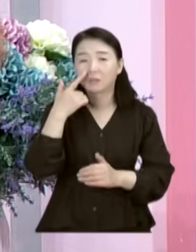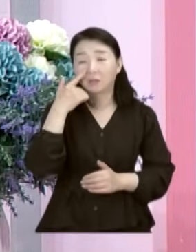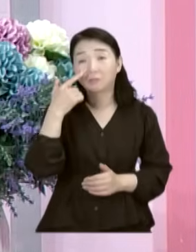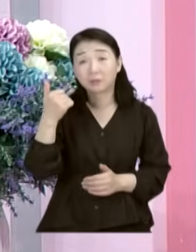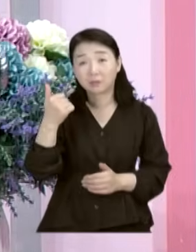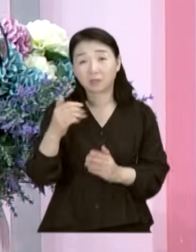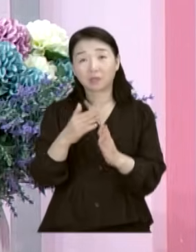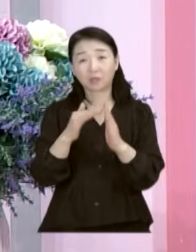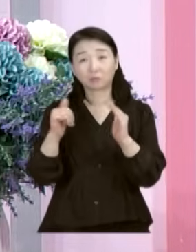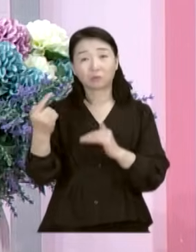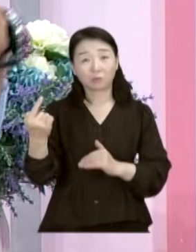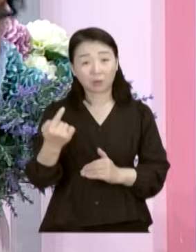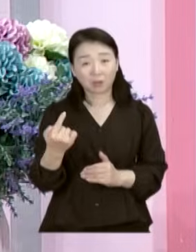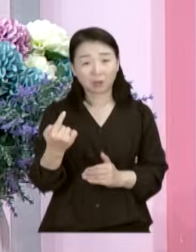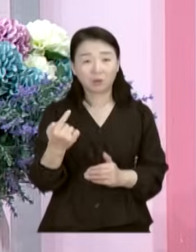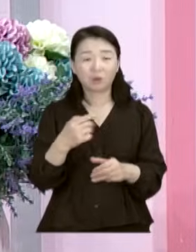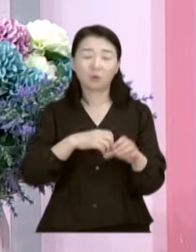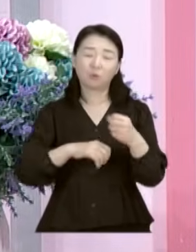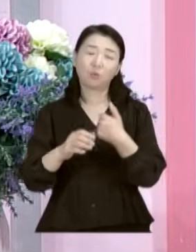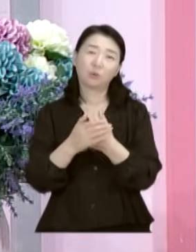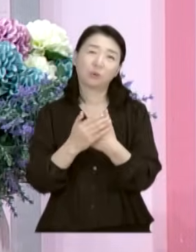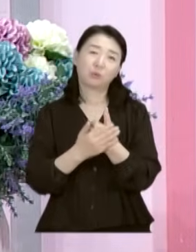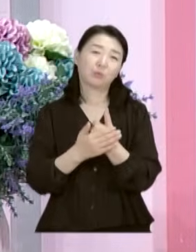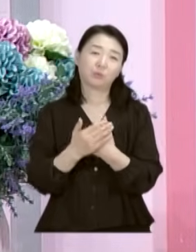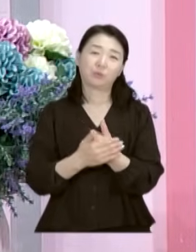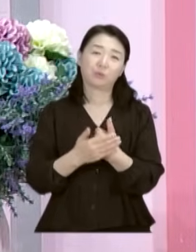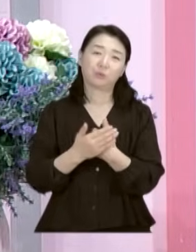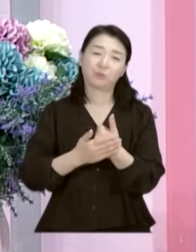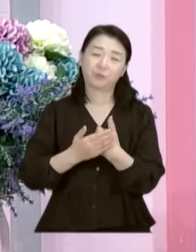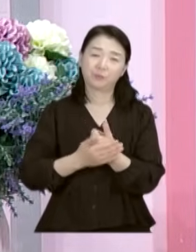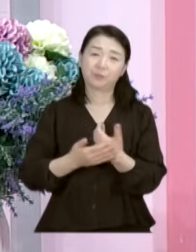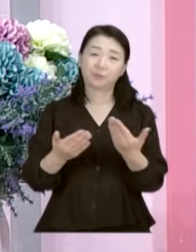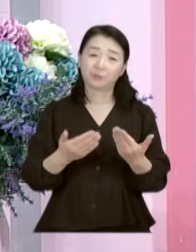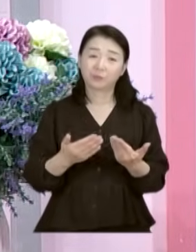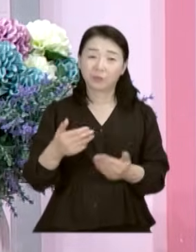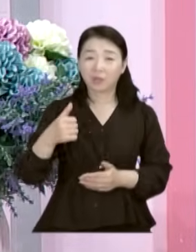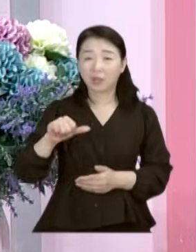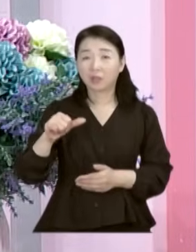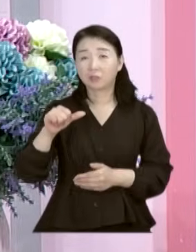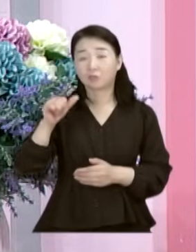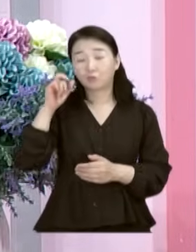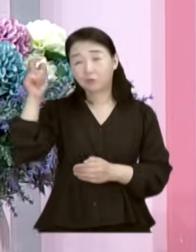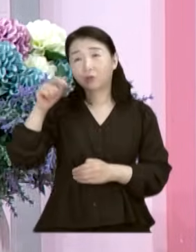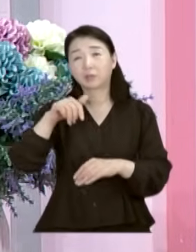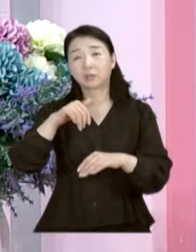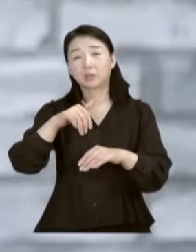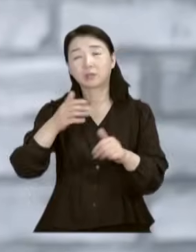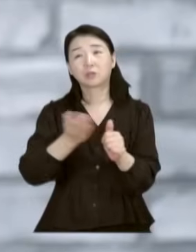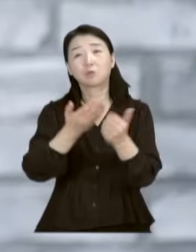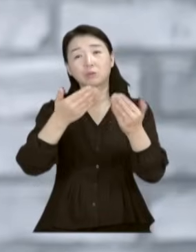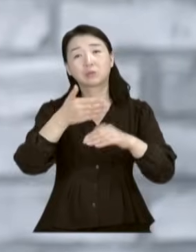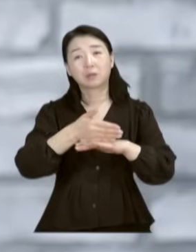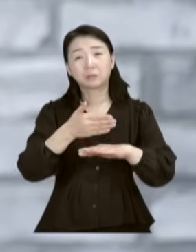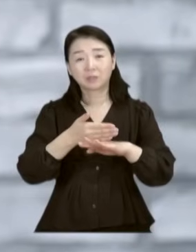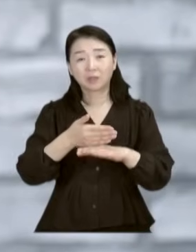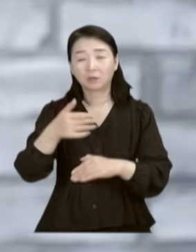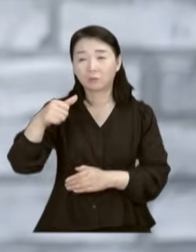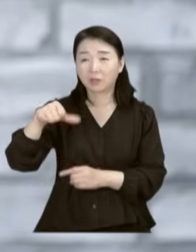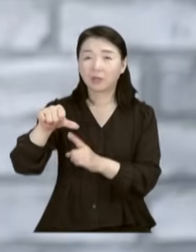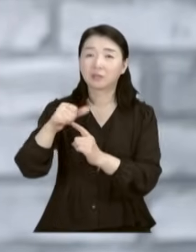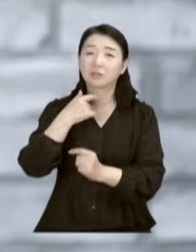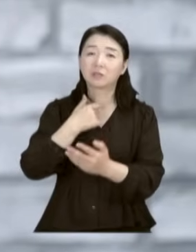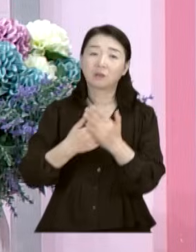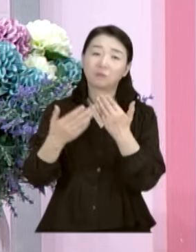아버지가이 가족들이 와서 오히려 목사님 안 오시면서이 아이를 훌륭하게 키워주셔서 감사하다이 아이에게